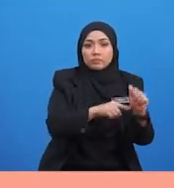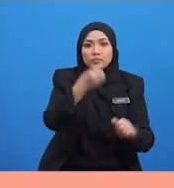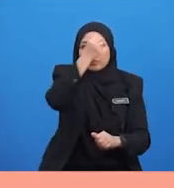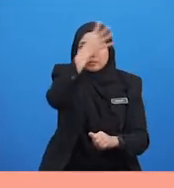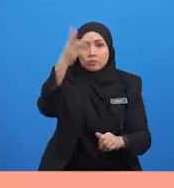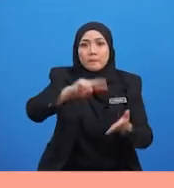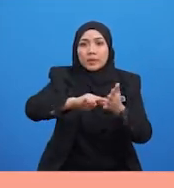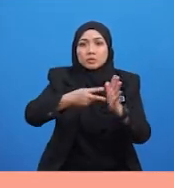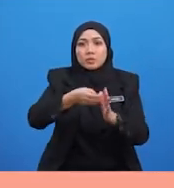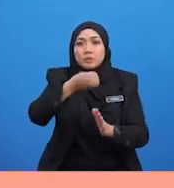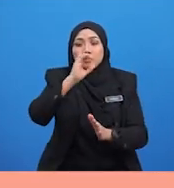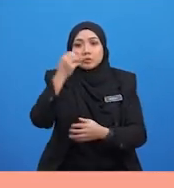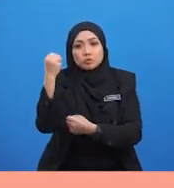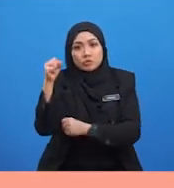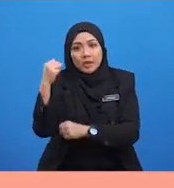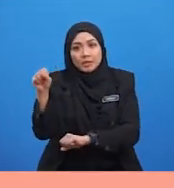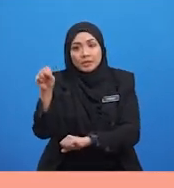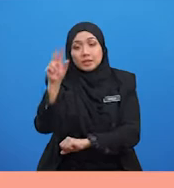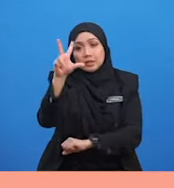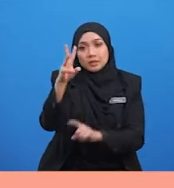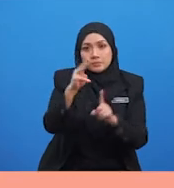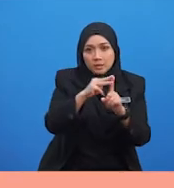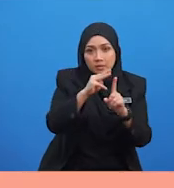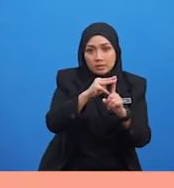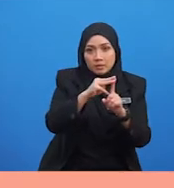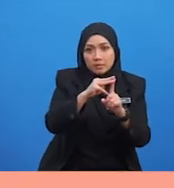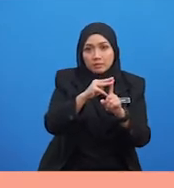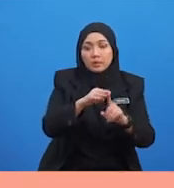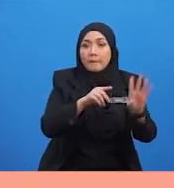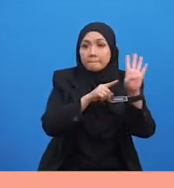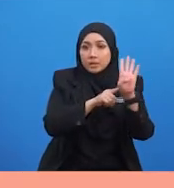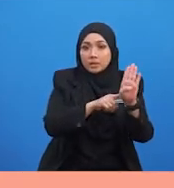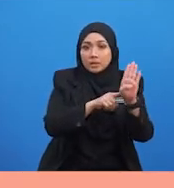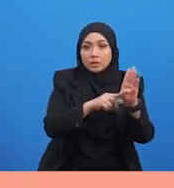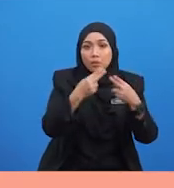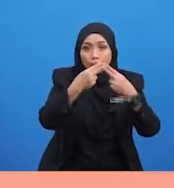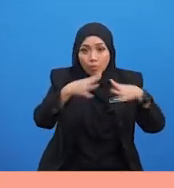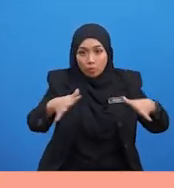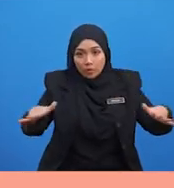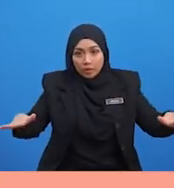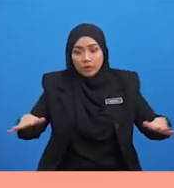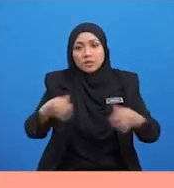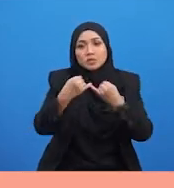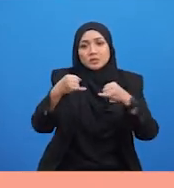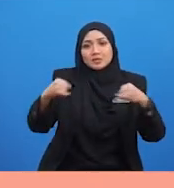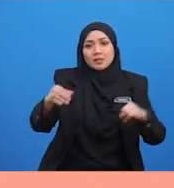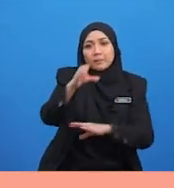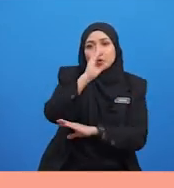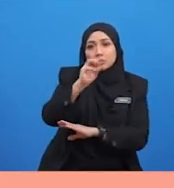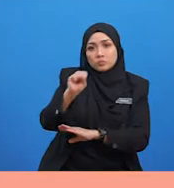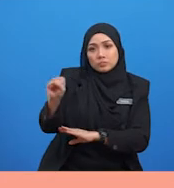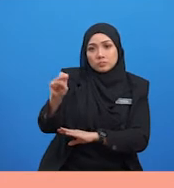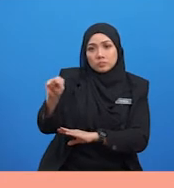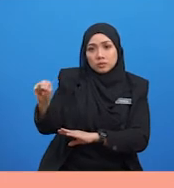Nyatakan maksud minuman sukan. 3 markah. B. Huraikan